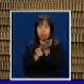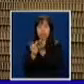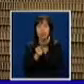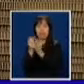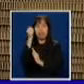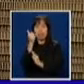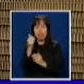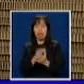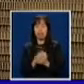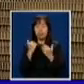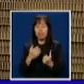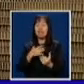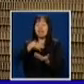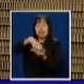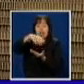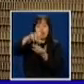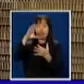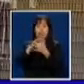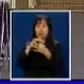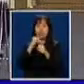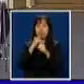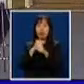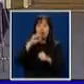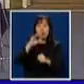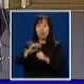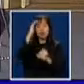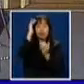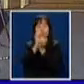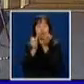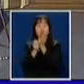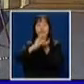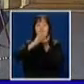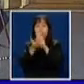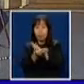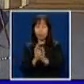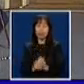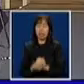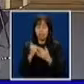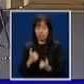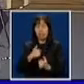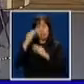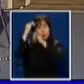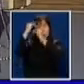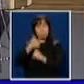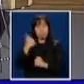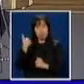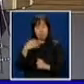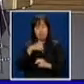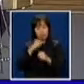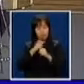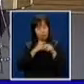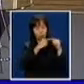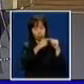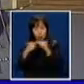อันนี้ก็เป็นความคืบหน้าอีกด้านหนึ่งที่เกี่ยวข้องกับงานการปฏิรูปนะครับซึ่งผมก็หวังว่าจะมีการเคลื่อนไหวได้อย่างต่อเนื่องใน